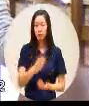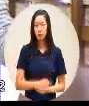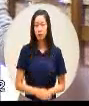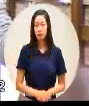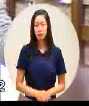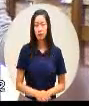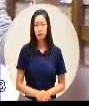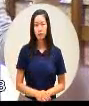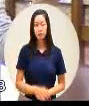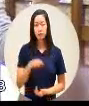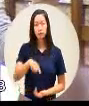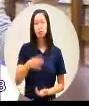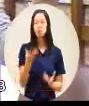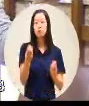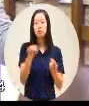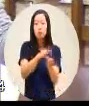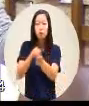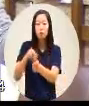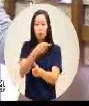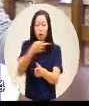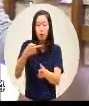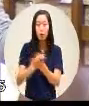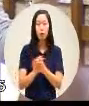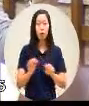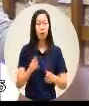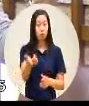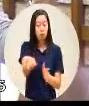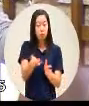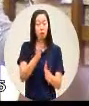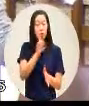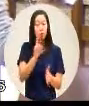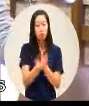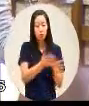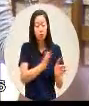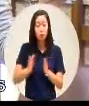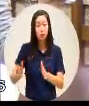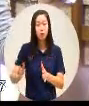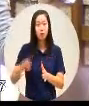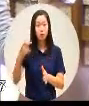多一个选项，他不学英语的话，他不是不会学，就像你讲，可能都在准备。